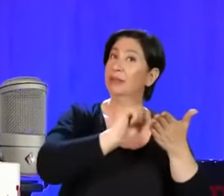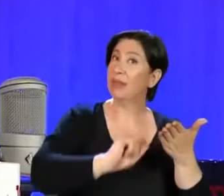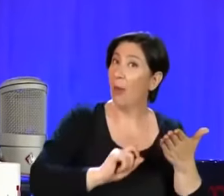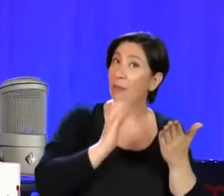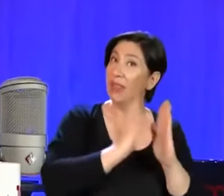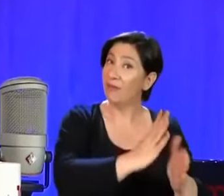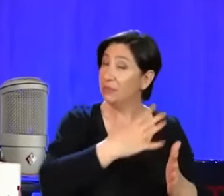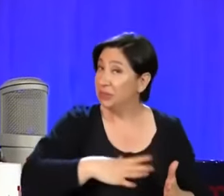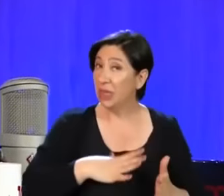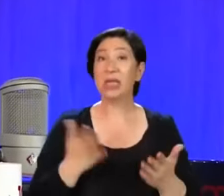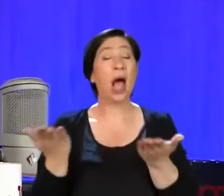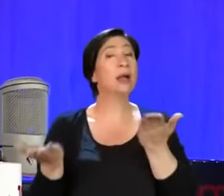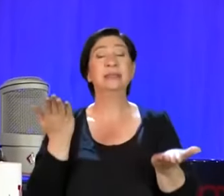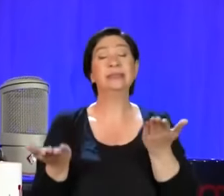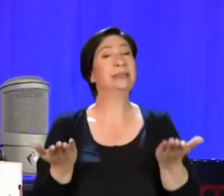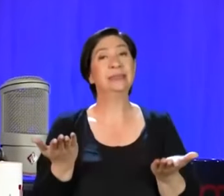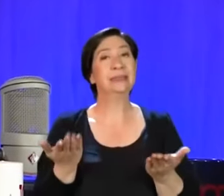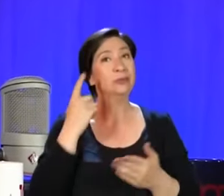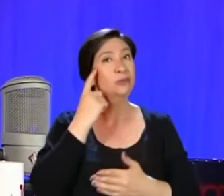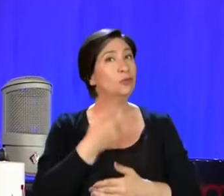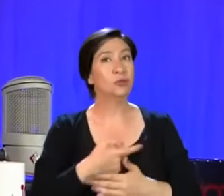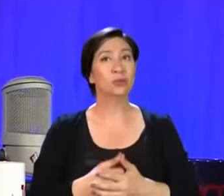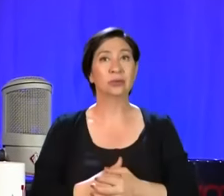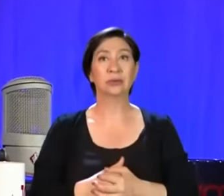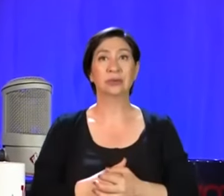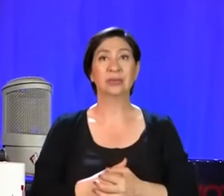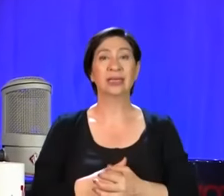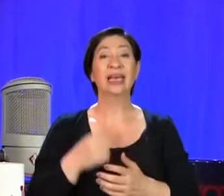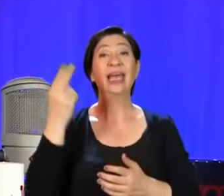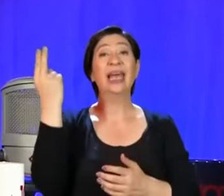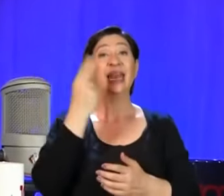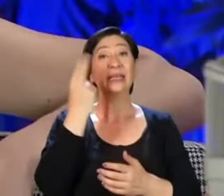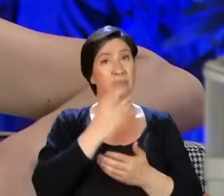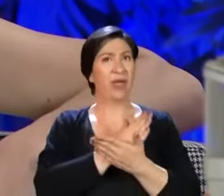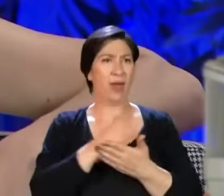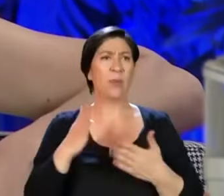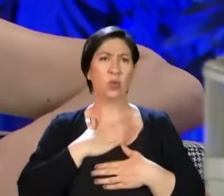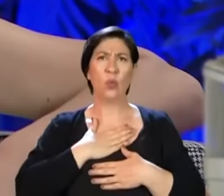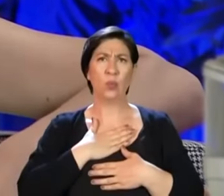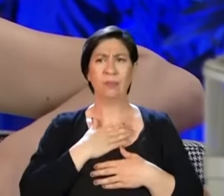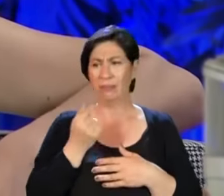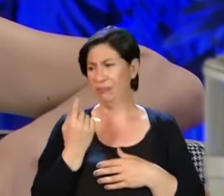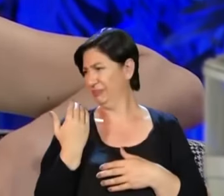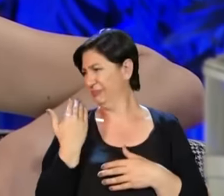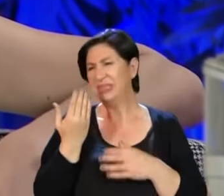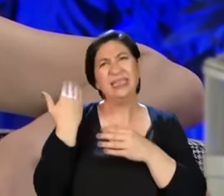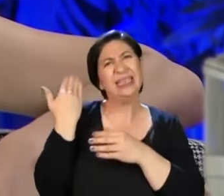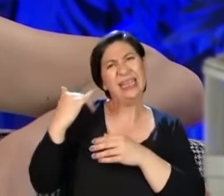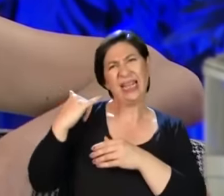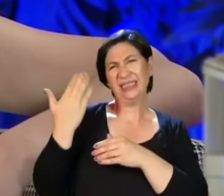Eee Roman yazarak mı sürdürmek istersin Ne düşünüyorsun Eee resme devam ediyorum zaten Kısa bir süre önce bir sergi de